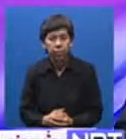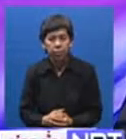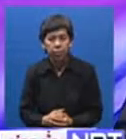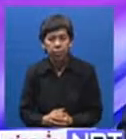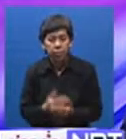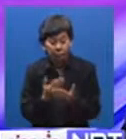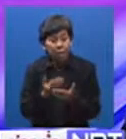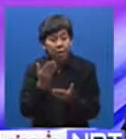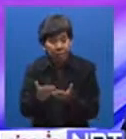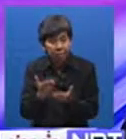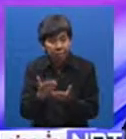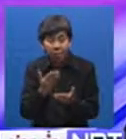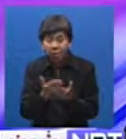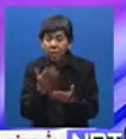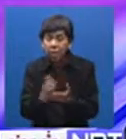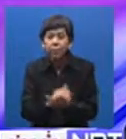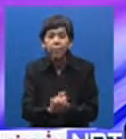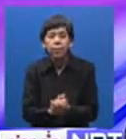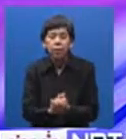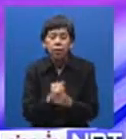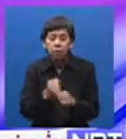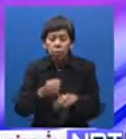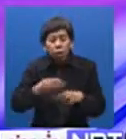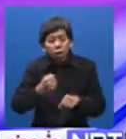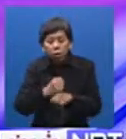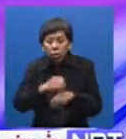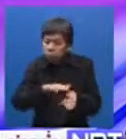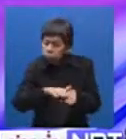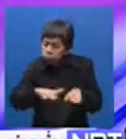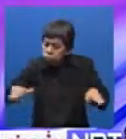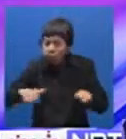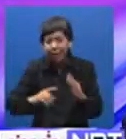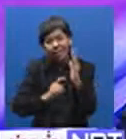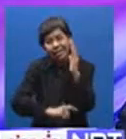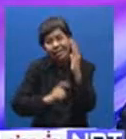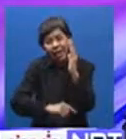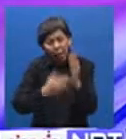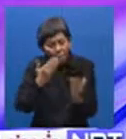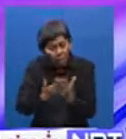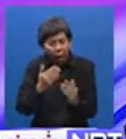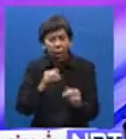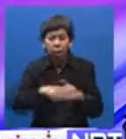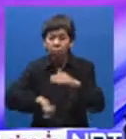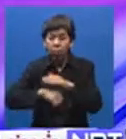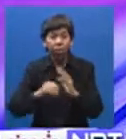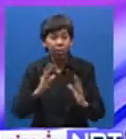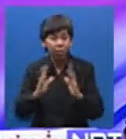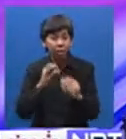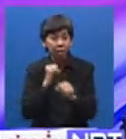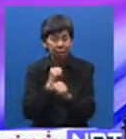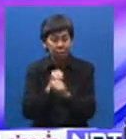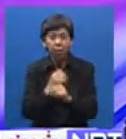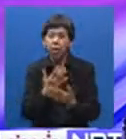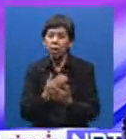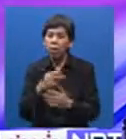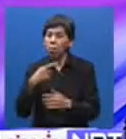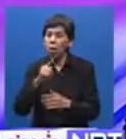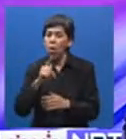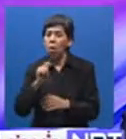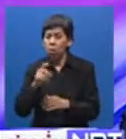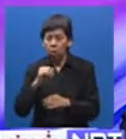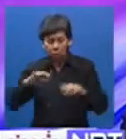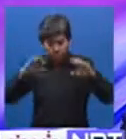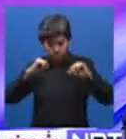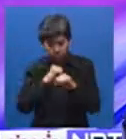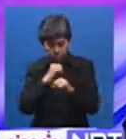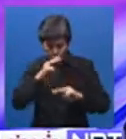การจัดซื้อวัสดุปูพื้นสนามฟุตซอลที่ราคาแพงกว่าความเป็นจริงก็ทำให้สำนักงานคณะกรรมการป้องกันและปราบปรามการทุจริตภาครั